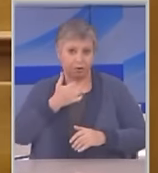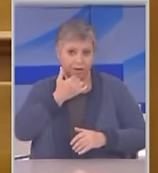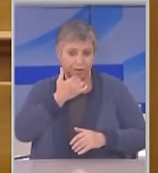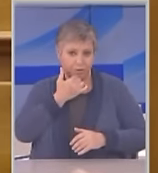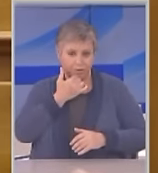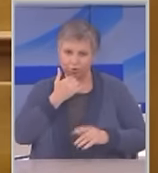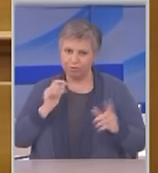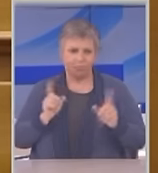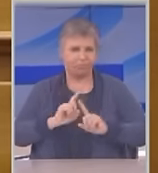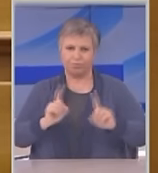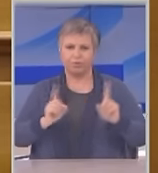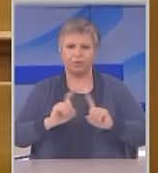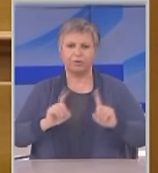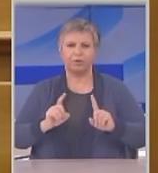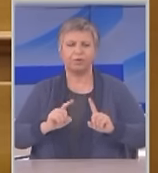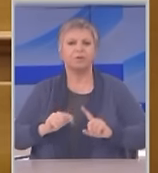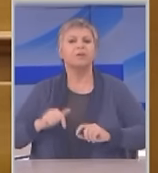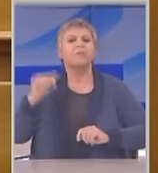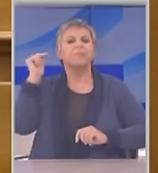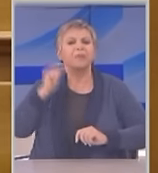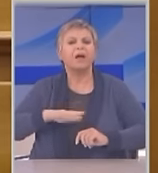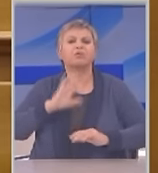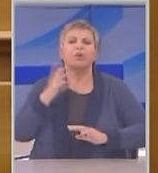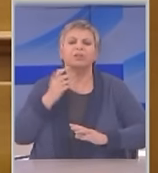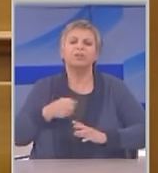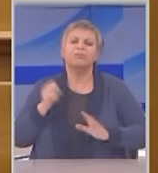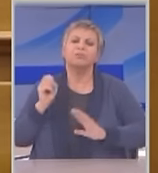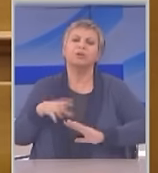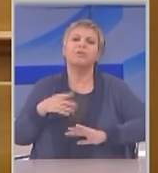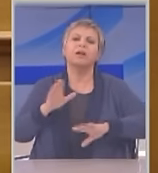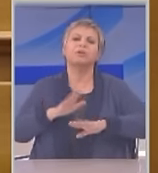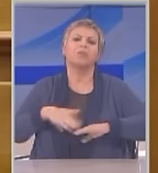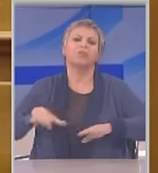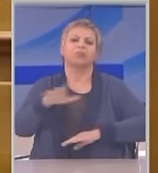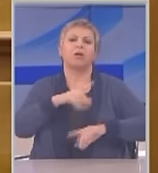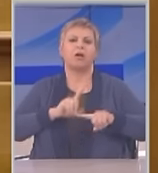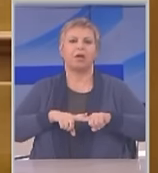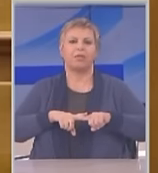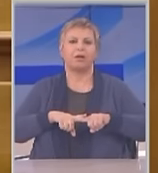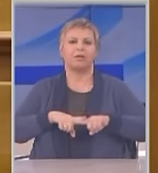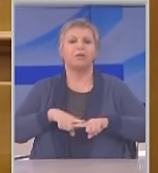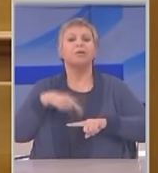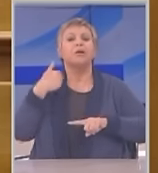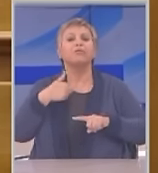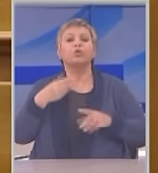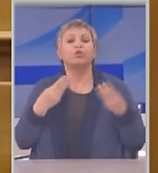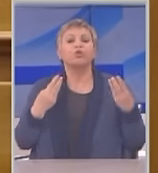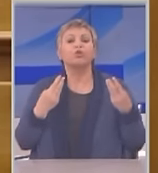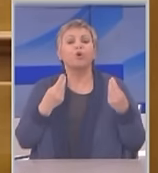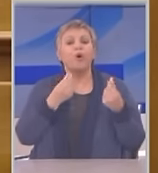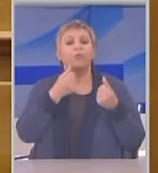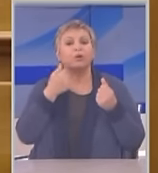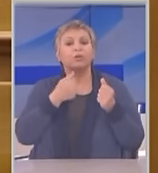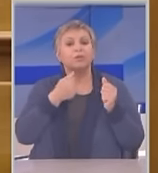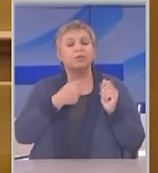η θεσμική σας συνεισφορά σε αυτόν τον τόπο. Η συνταγματική σας ασπίδα, προκειμένου